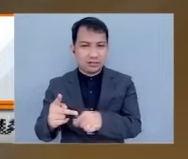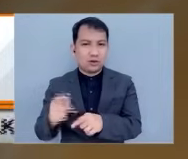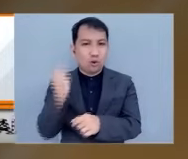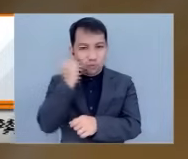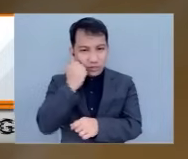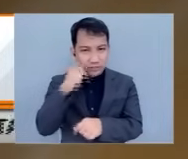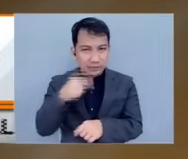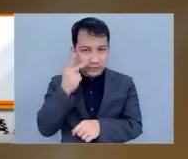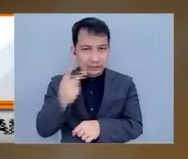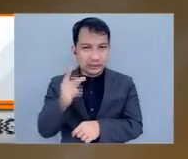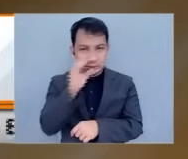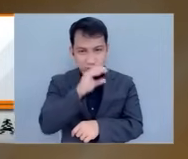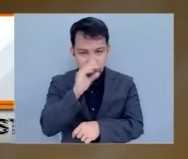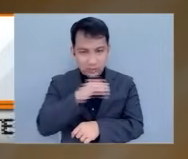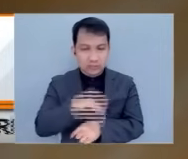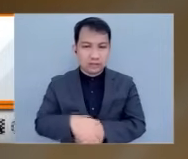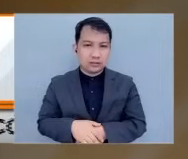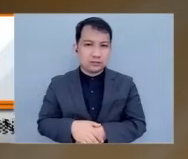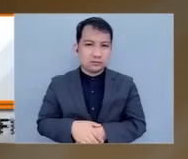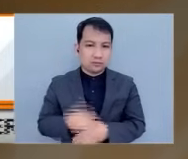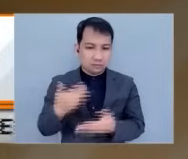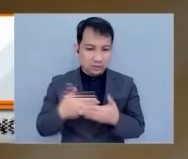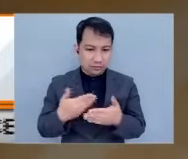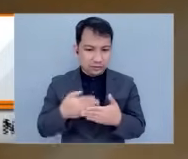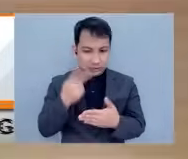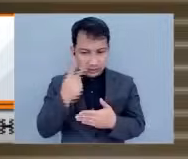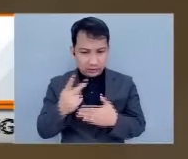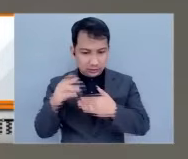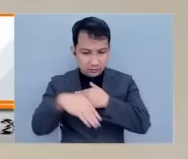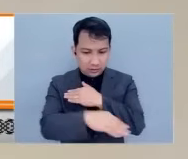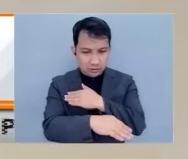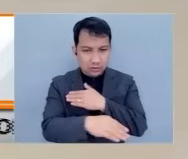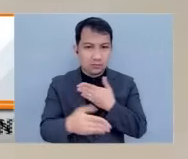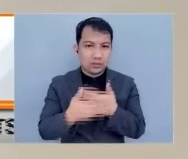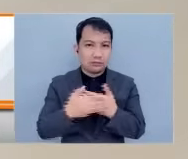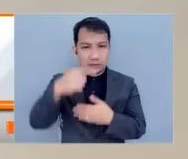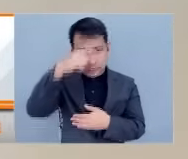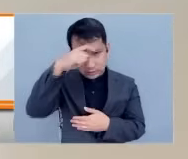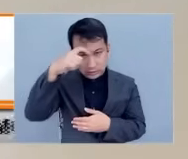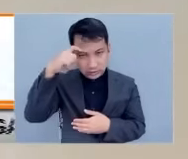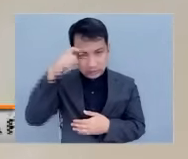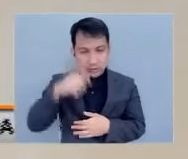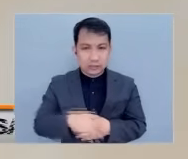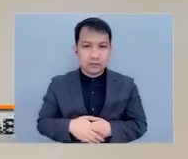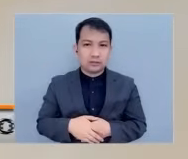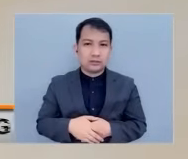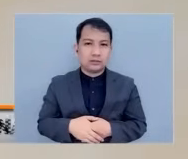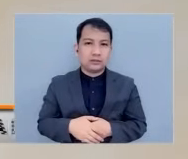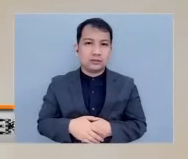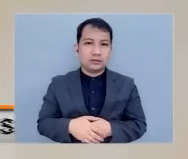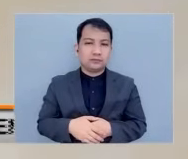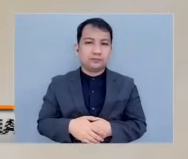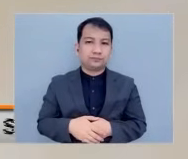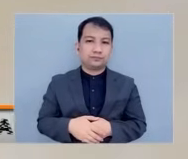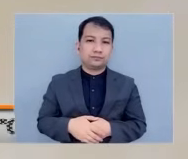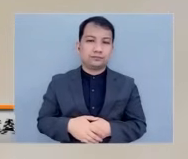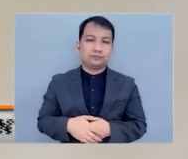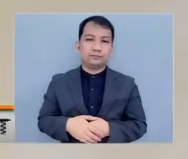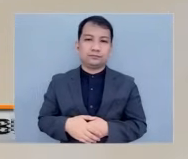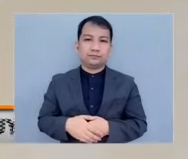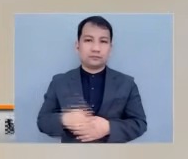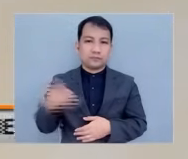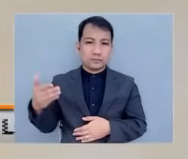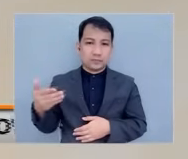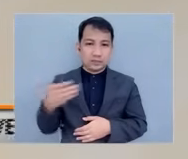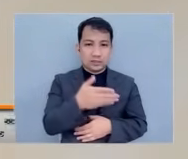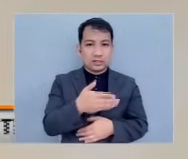ang mga pating malapit sa Pampang tuwing malapit ng tag-init. So usually ganitong season, papuntang tag-init,